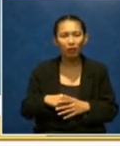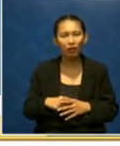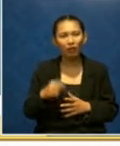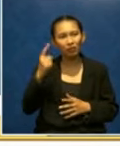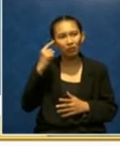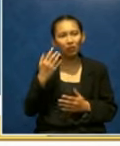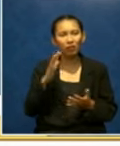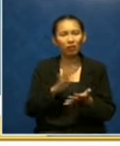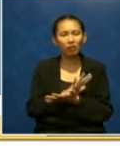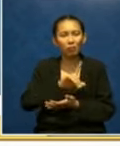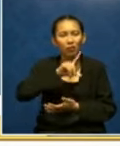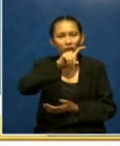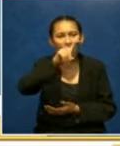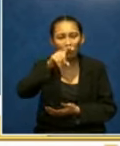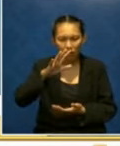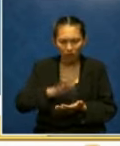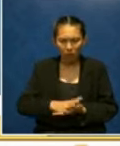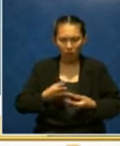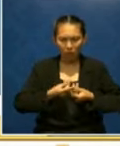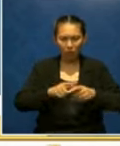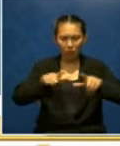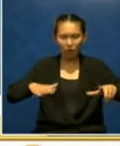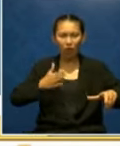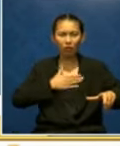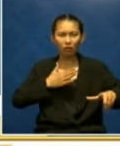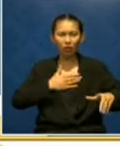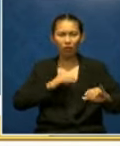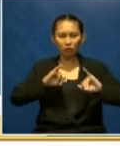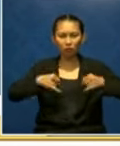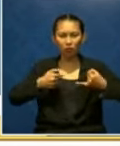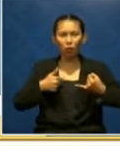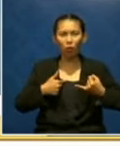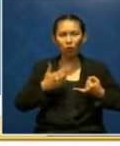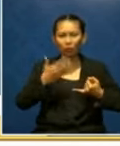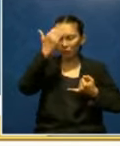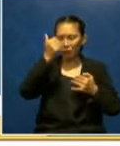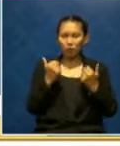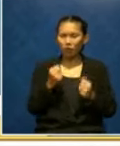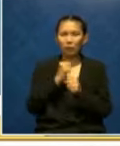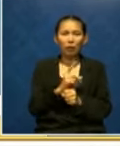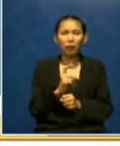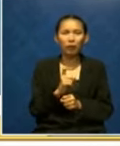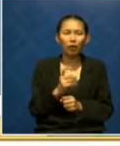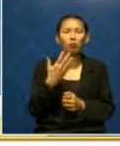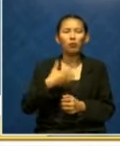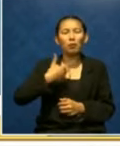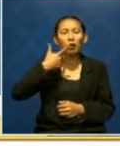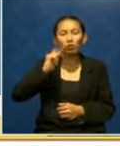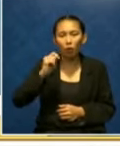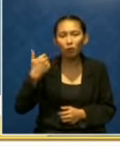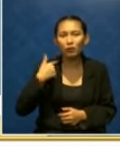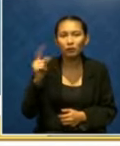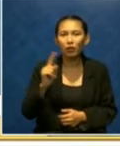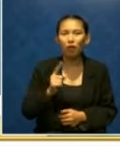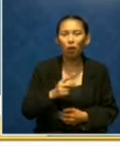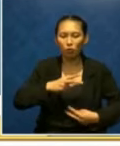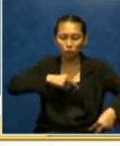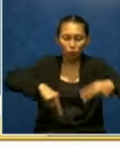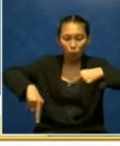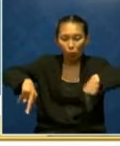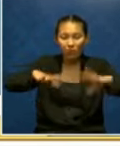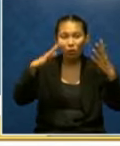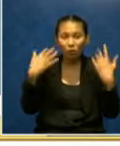หนังสือทวงถามไปว่าพื้นที่ตรงนี้เราเคยมีกรรมสิทเหตุใดอยู่ๆเราถึงทำอะไรไม่ได้ก็มีหนังสือตอบกลับมาด้วยค่ะว่าได้มีการตรวจสอบแล้ว